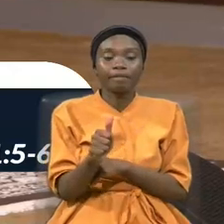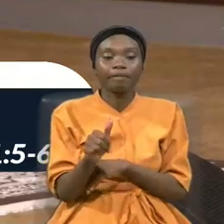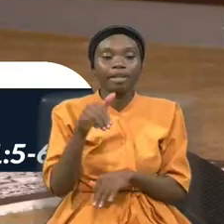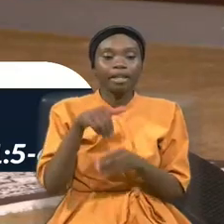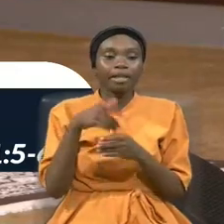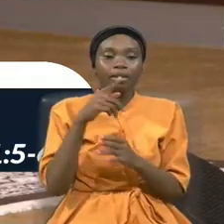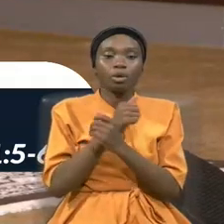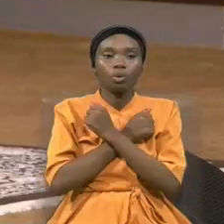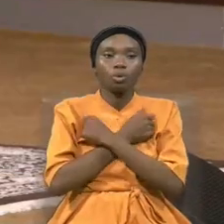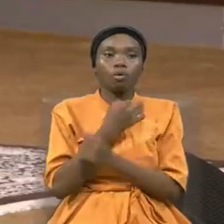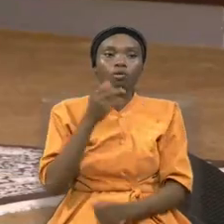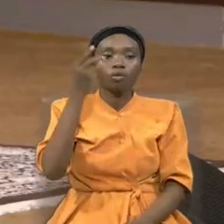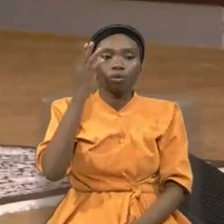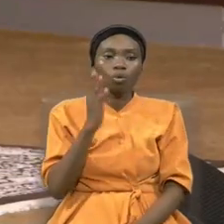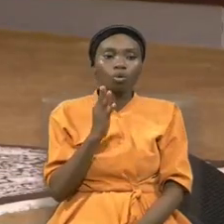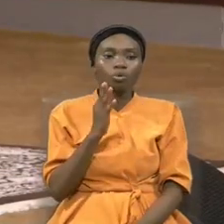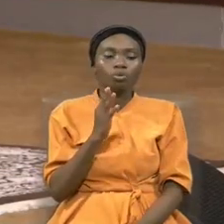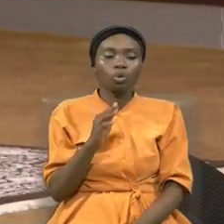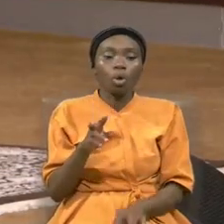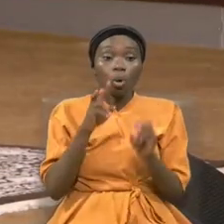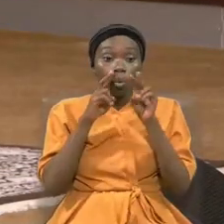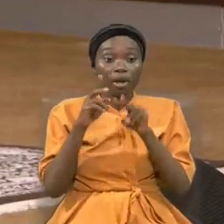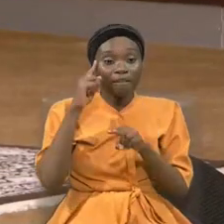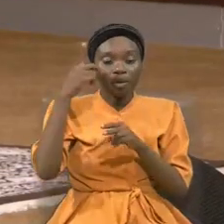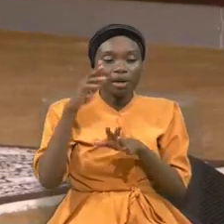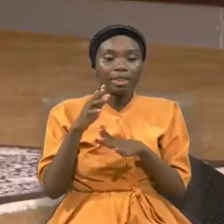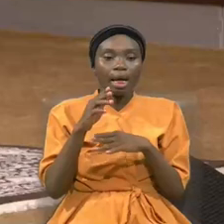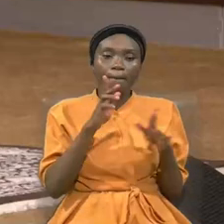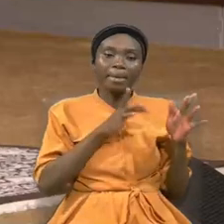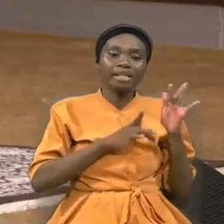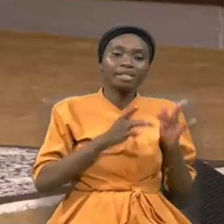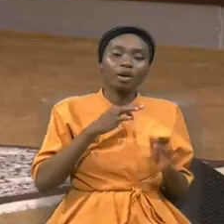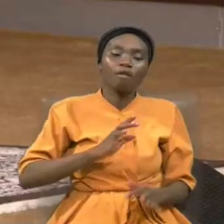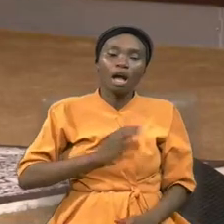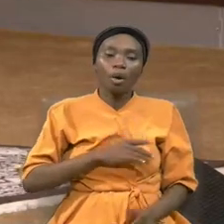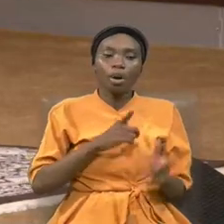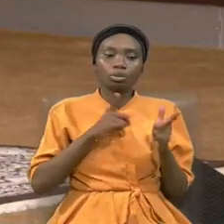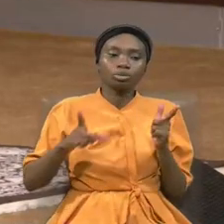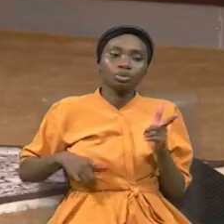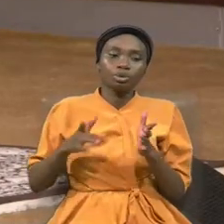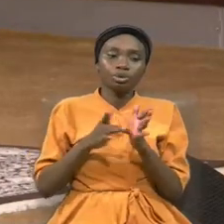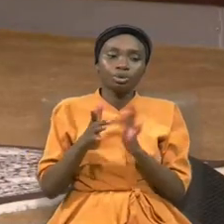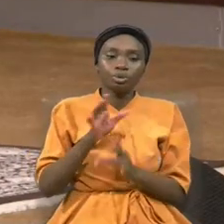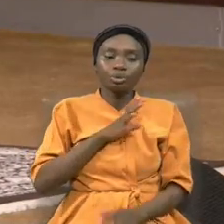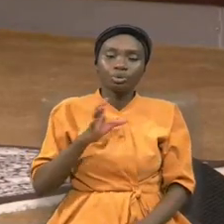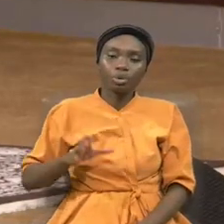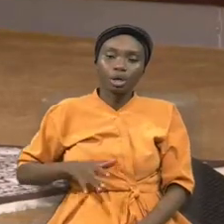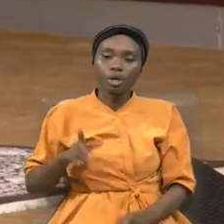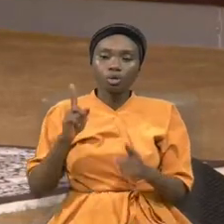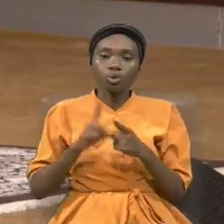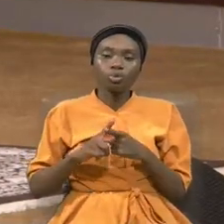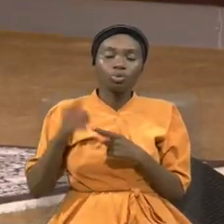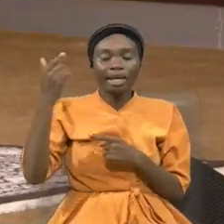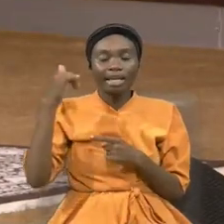Maintenez-vous dans l'amour de Dieu en attendant la miséricorde de notre Seigneur Jésus-Christ